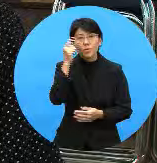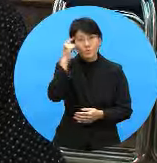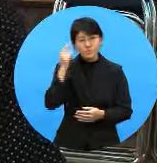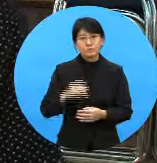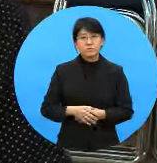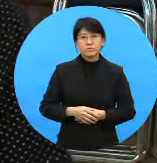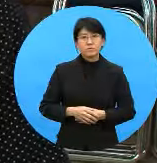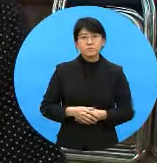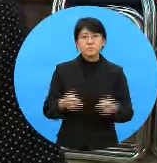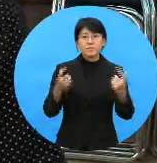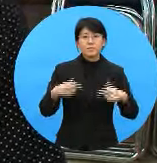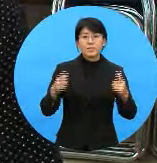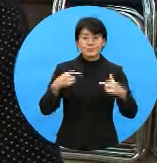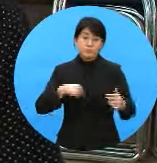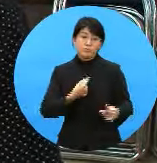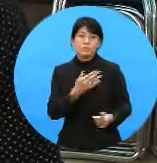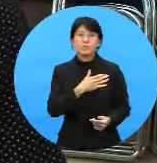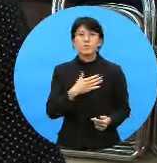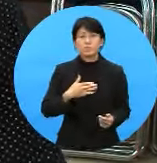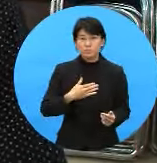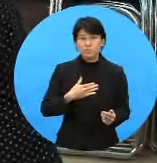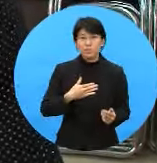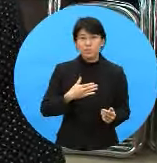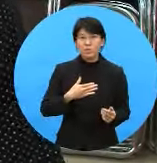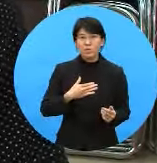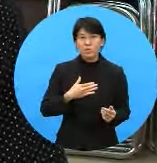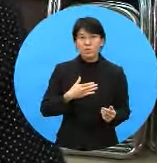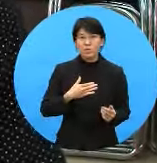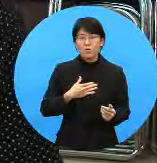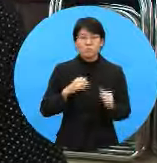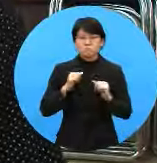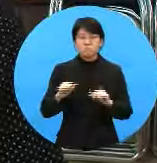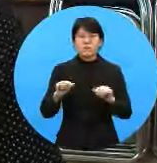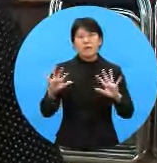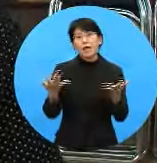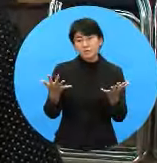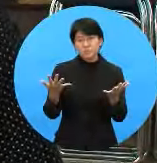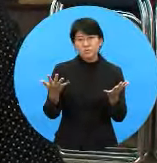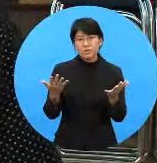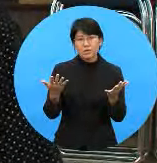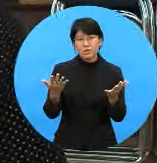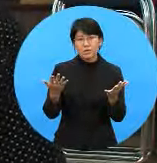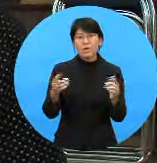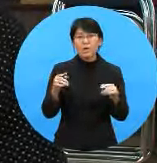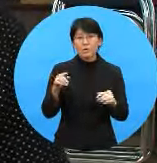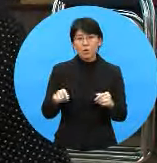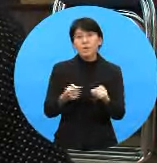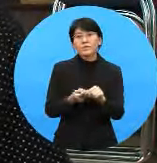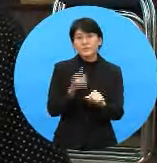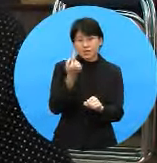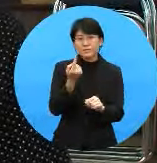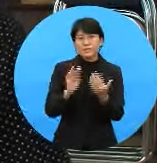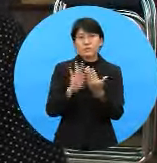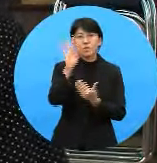ったと思います。 もう毎日 のセルフチェックっていうのを全然やってなかったんで、やっぱこ